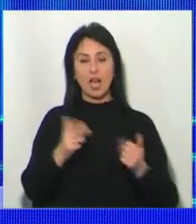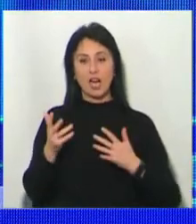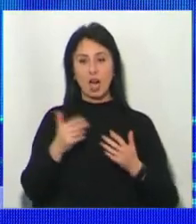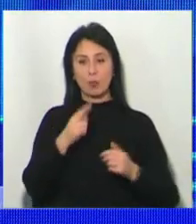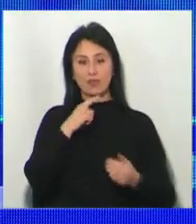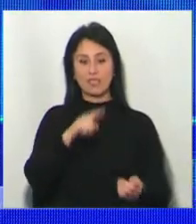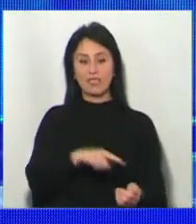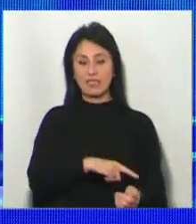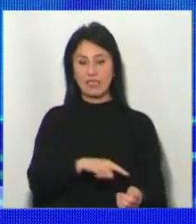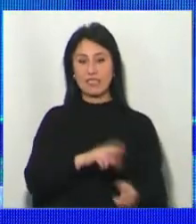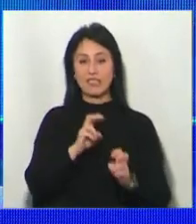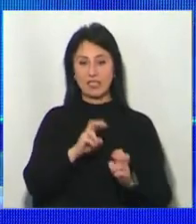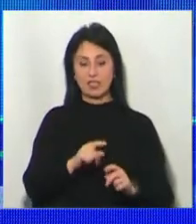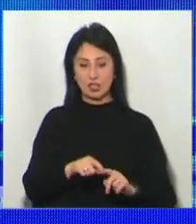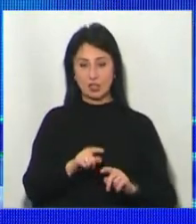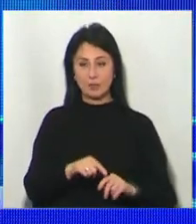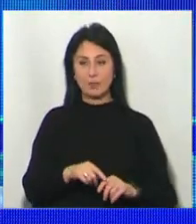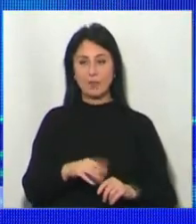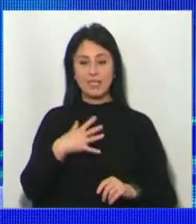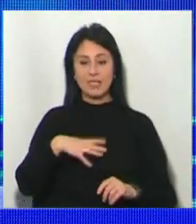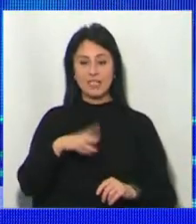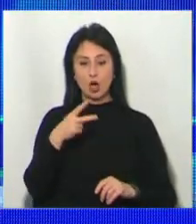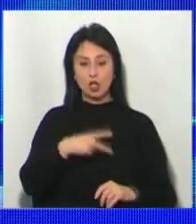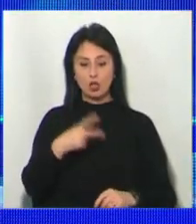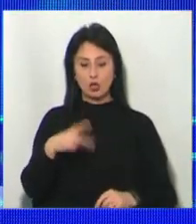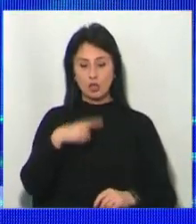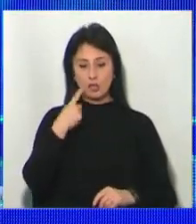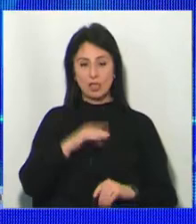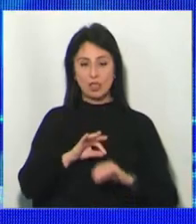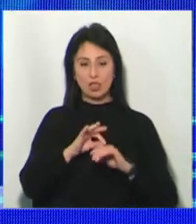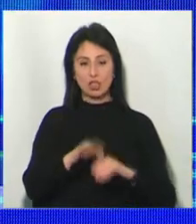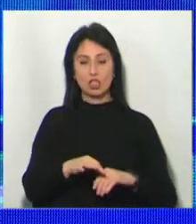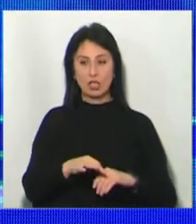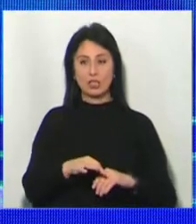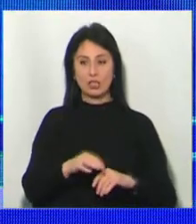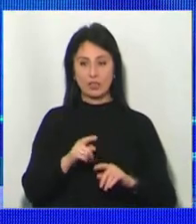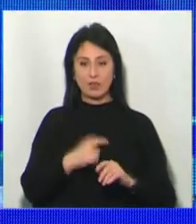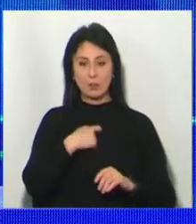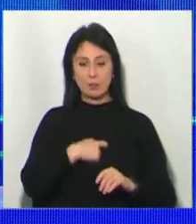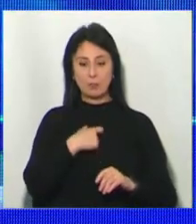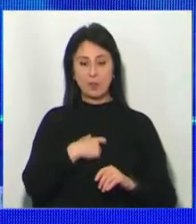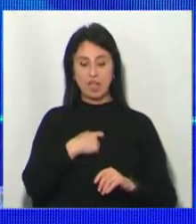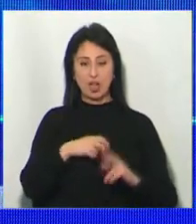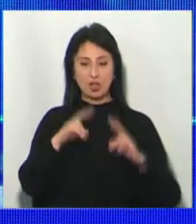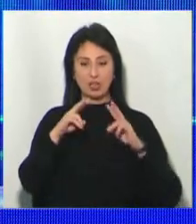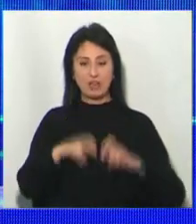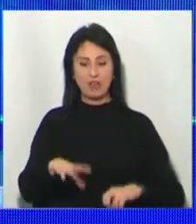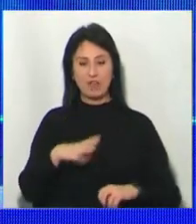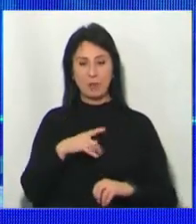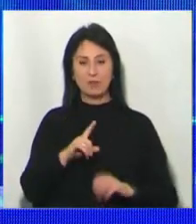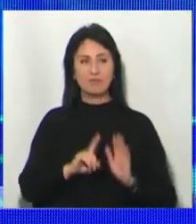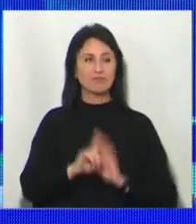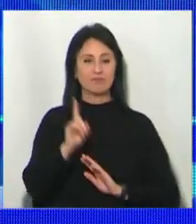რაოდენობაზე სისხლში. Რა შეიძლება საქართველოში 2020 წელს ჩატარდა პილოტური კვლევა ისეთი